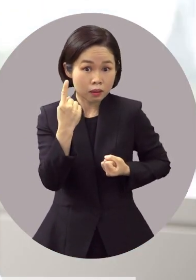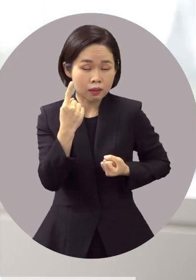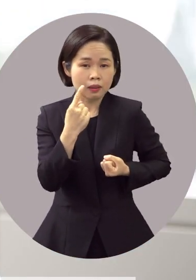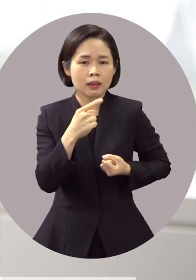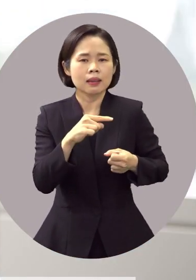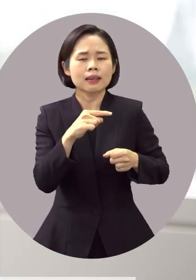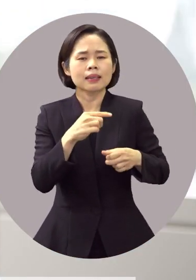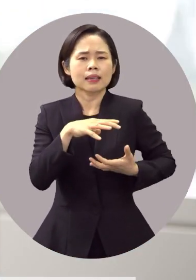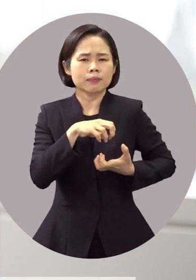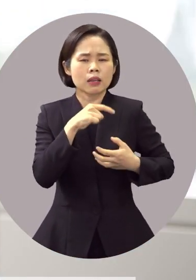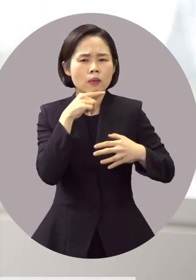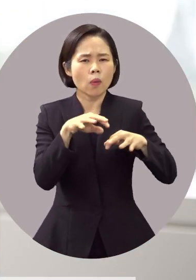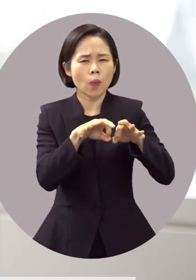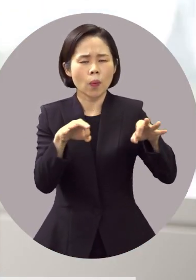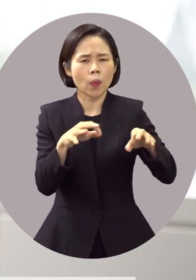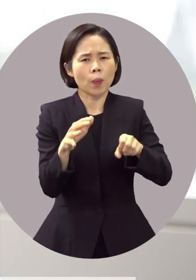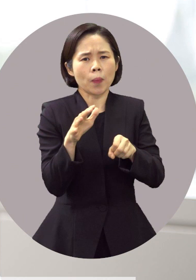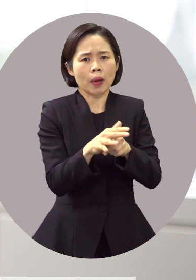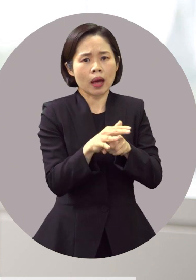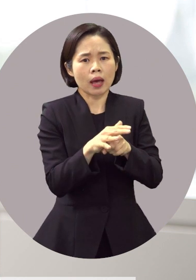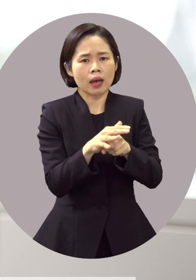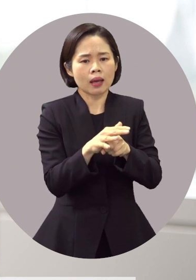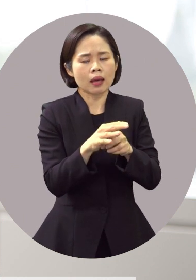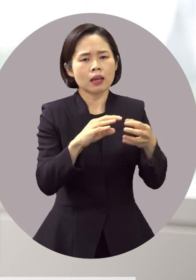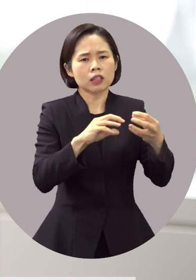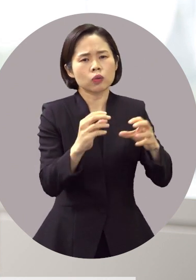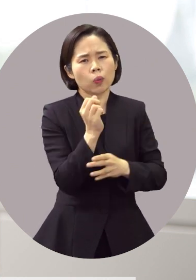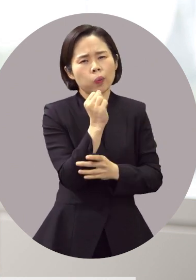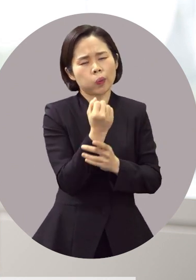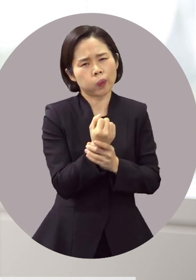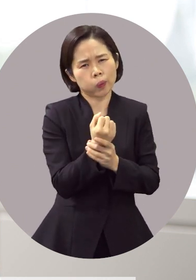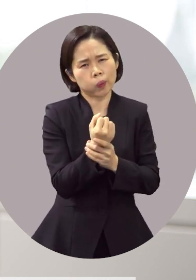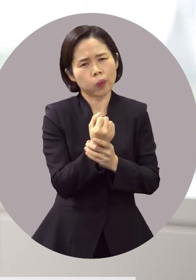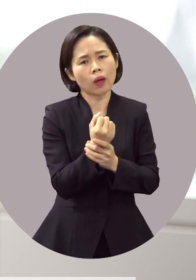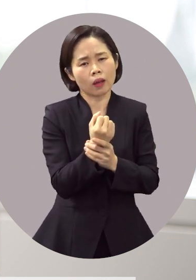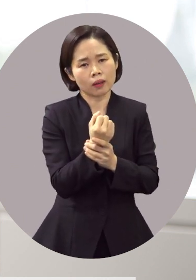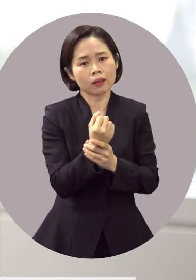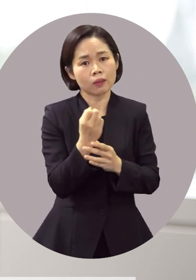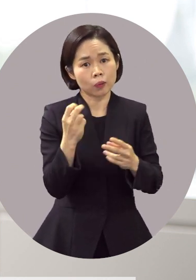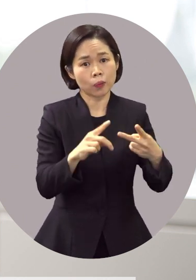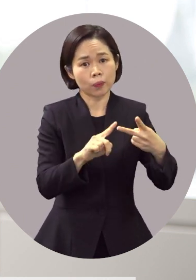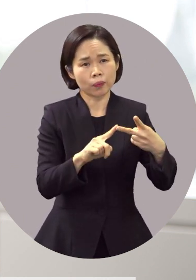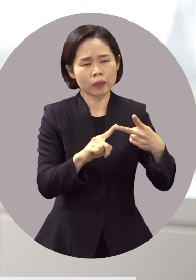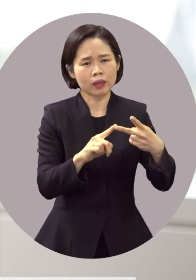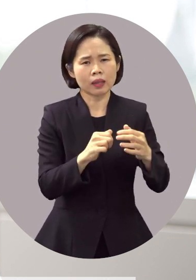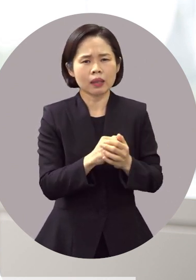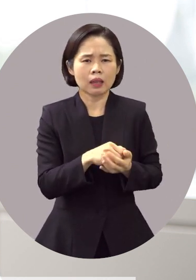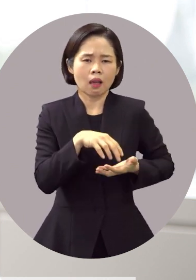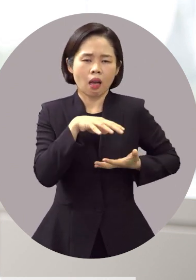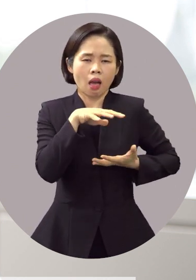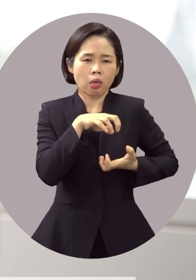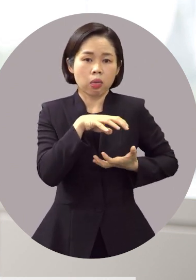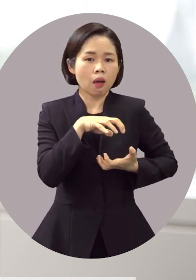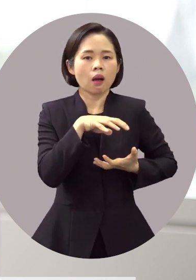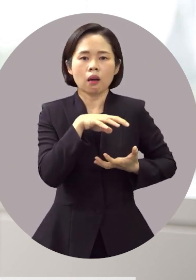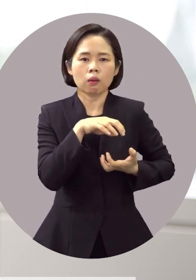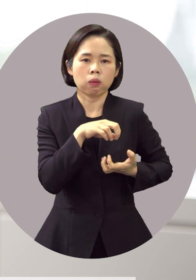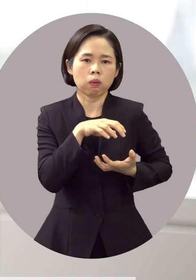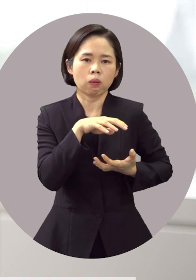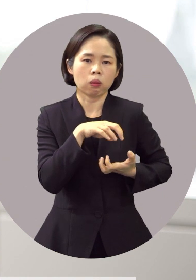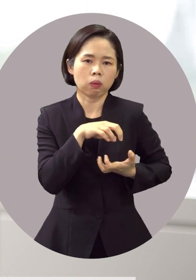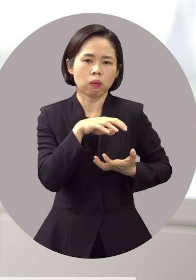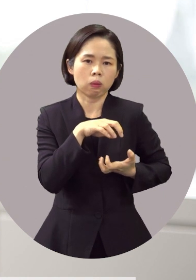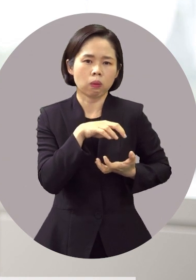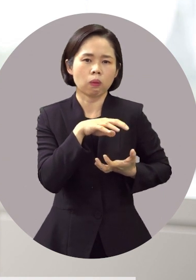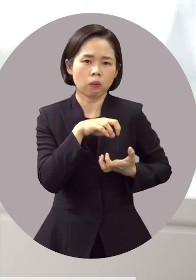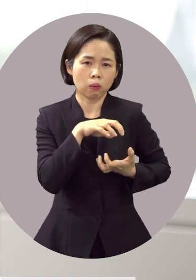거기에는 심장혈관이 갑자기 막히면서 심장 근육이 괴사하는 급성 심근경색증, 심장의 펌프 기능이